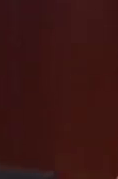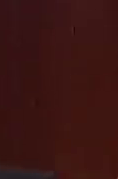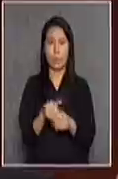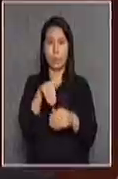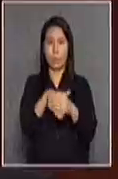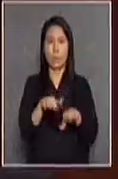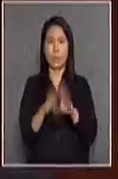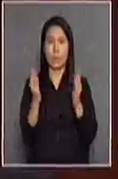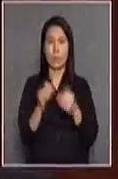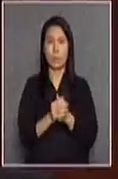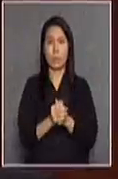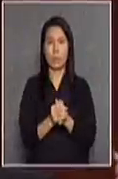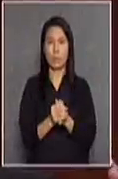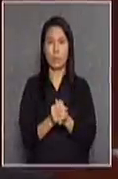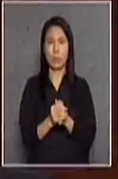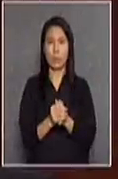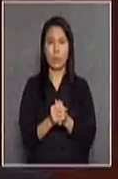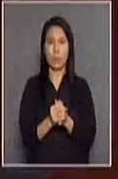開始表決。